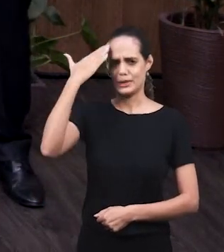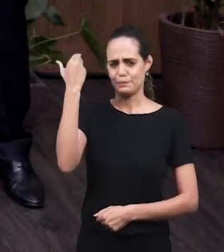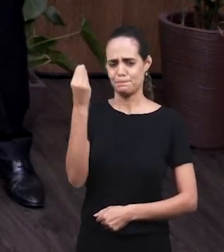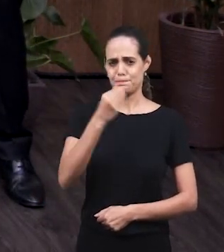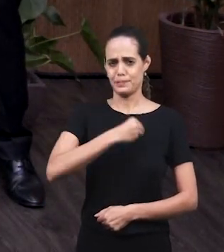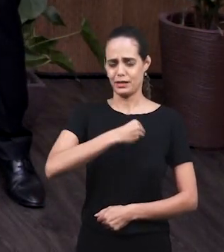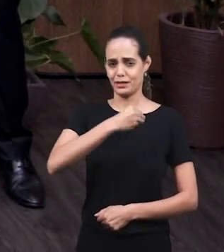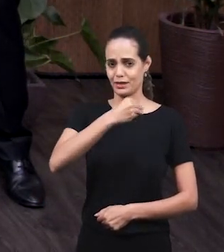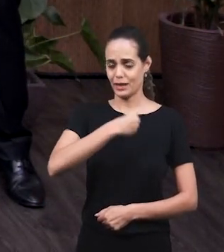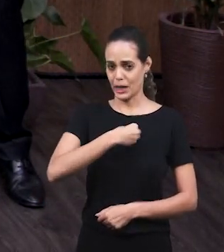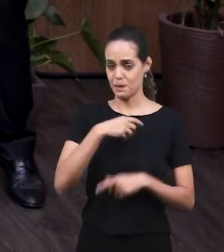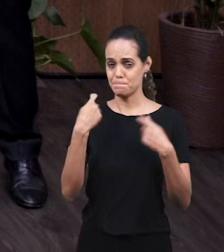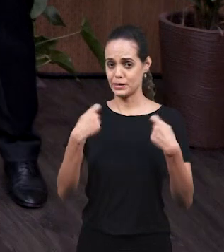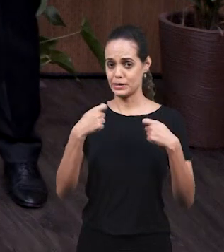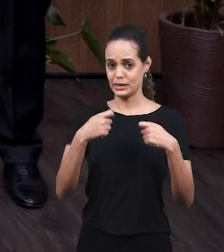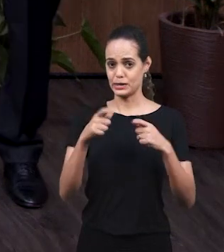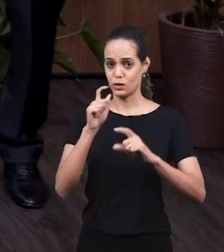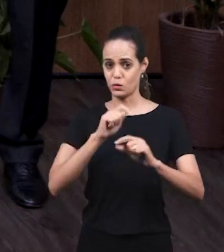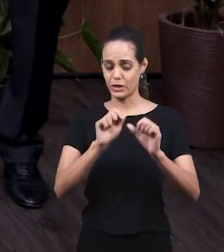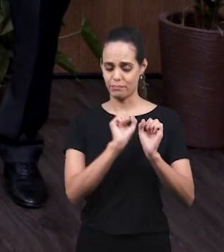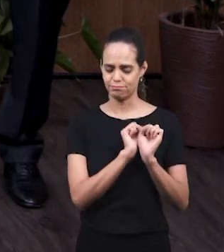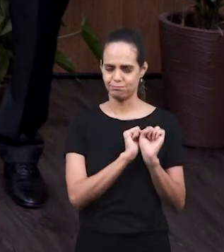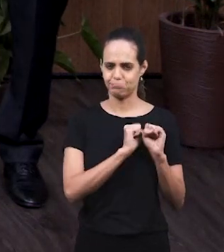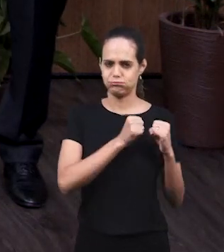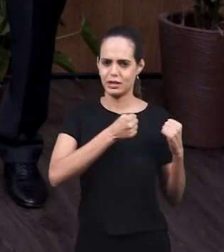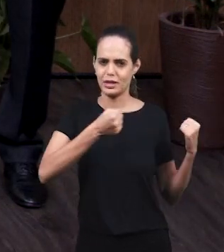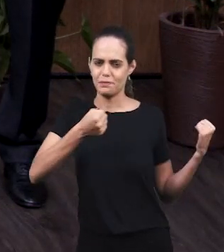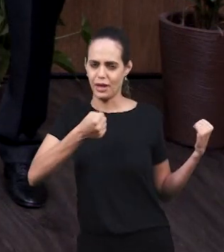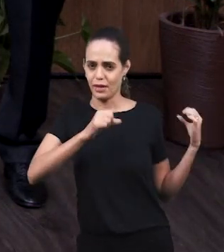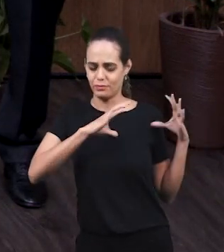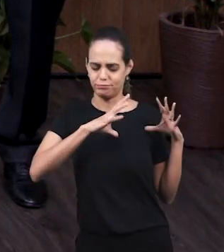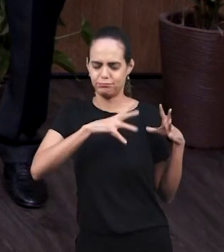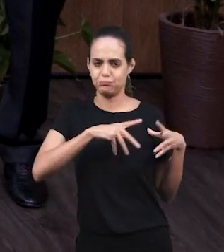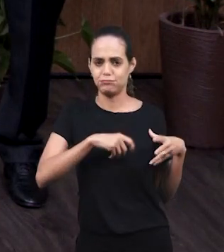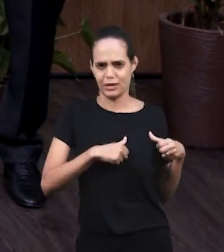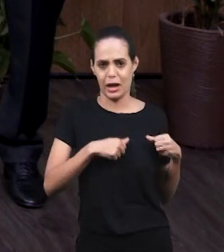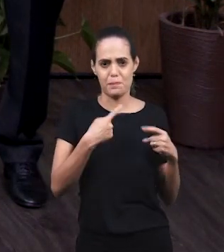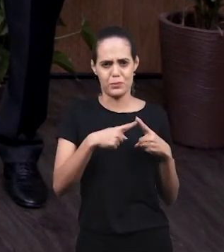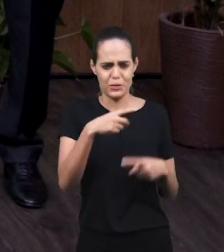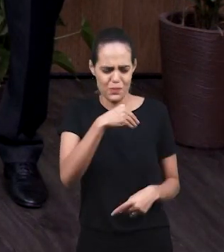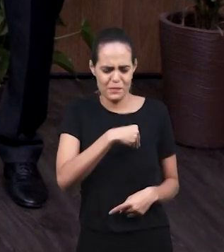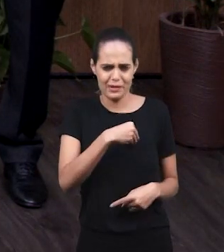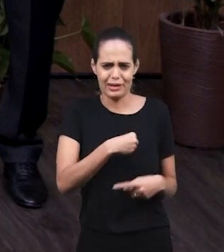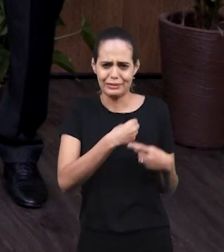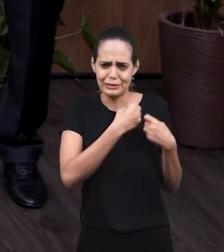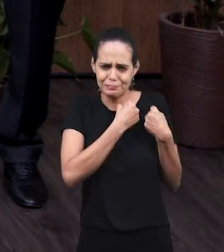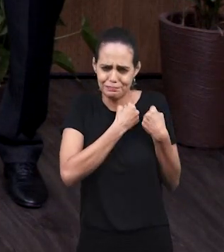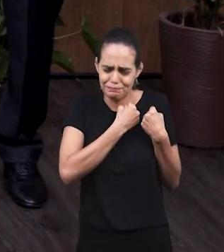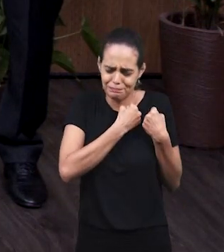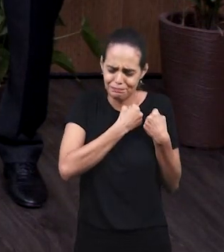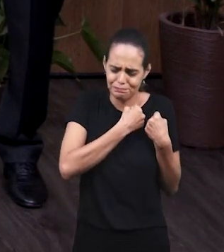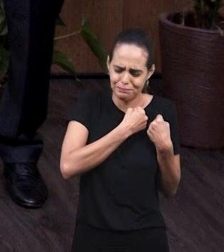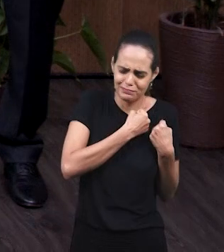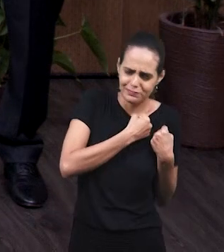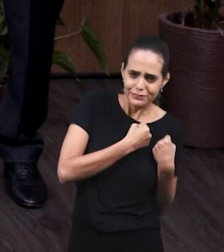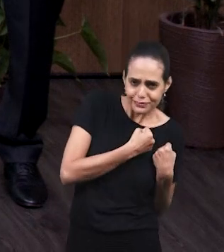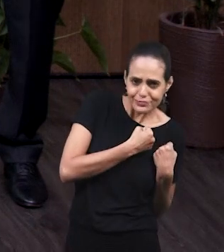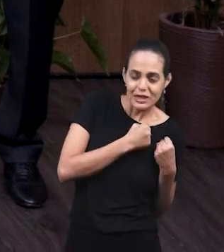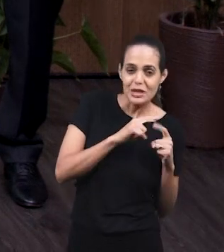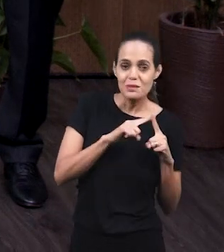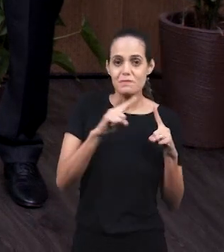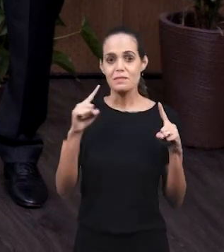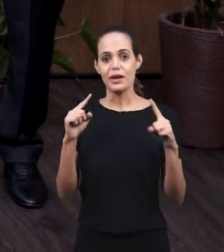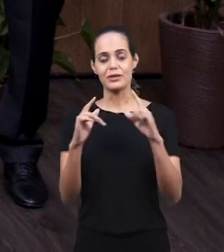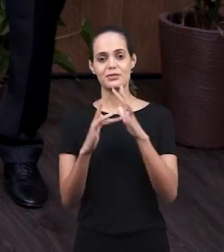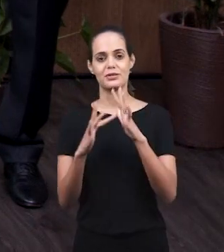a besoin d'être délivré. Et comment le péché, il est lourd, n'est-ce